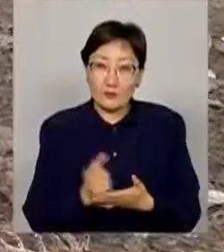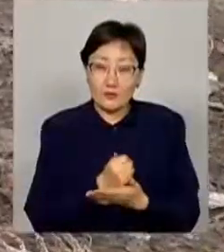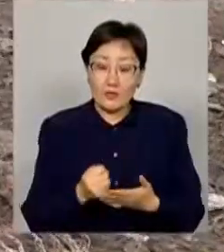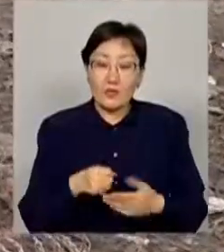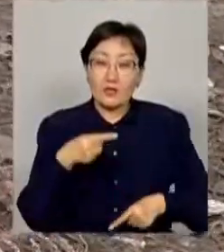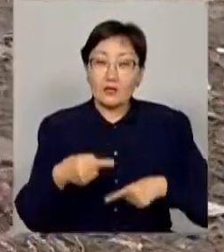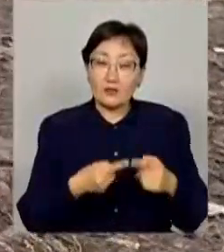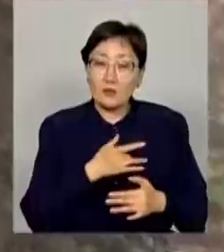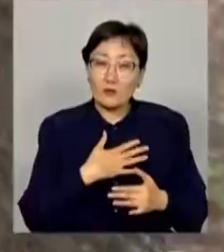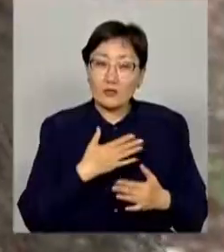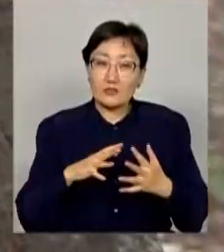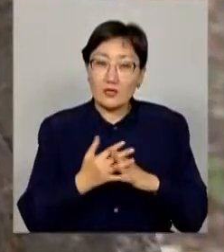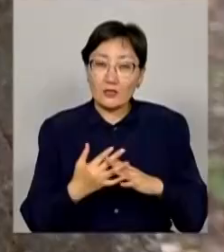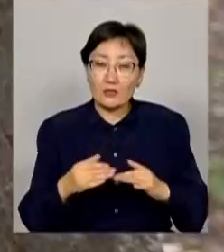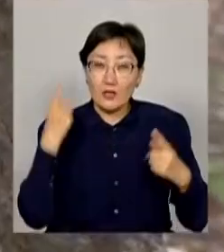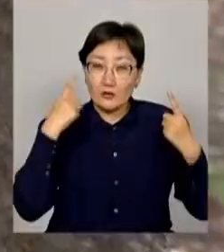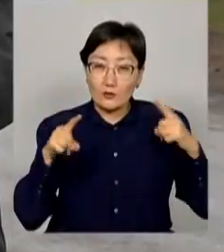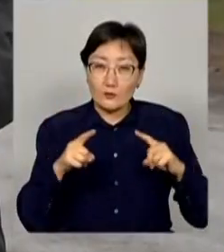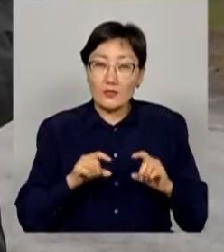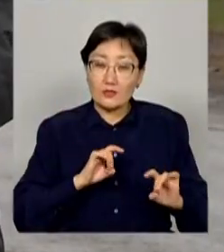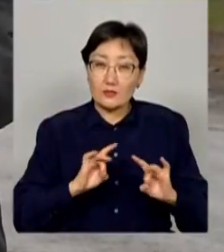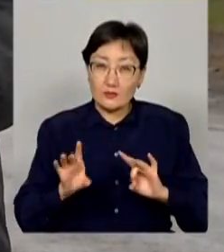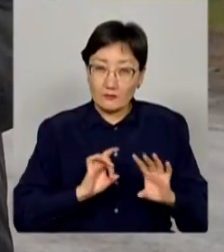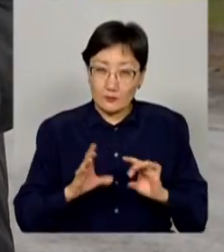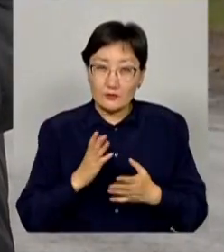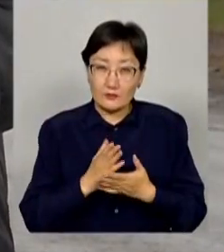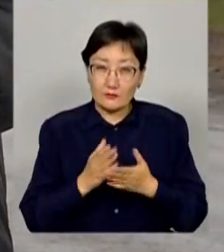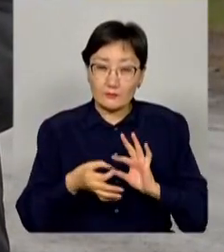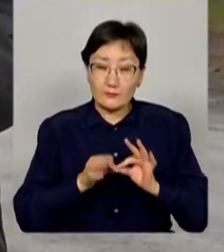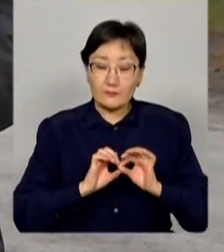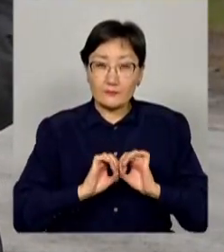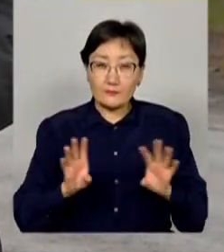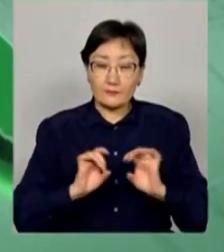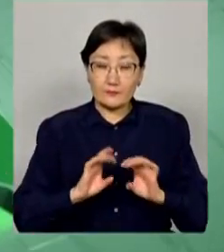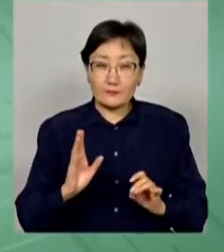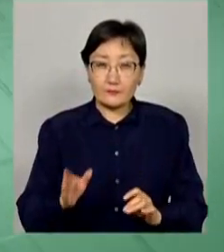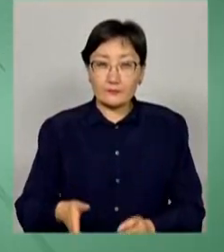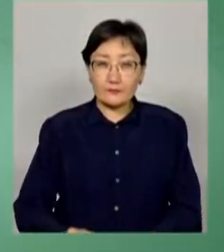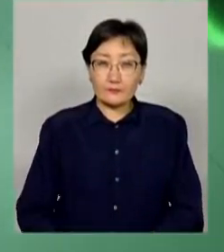ол туралы ауылда қандай аңыз әпсана тараған. Толғырақмен Аскен Еркін біліп қайттым.